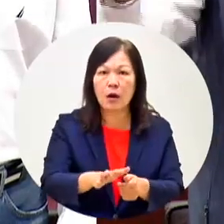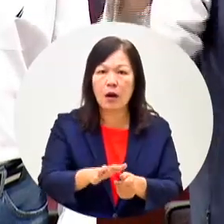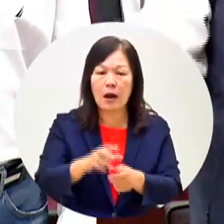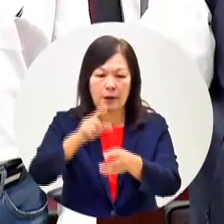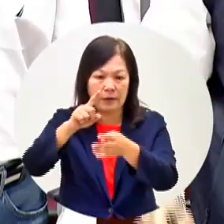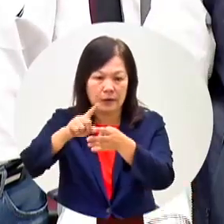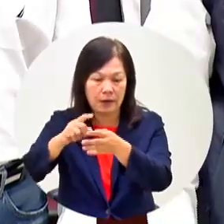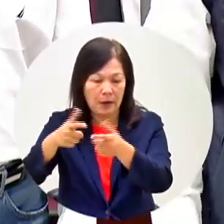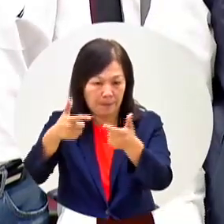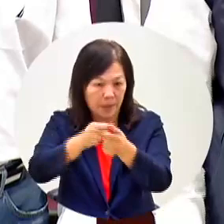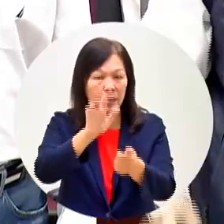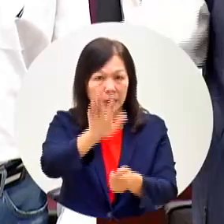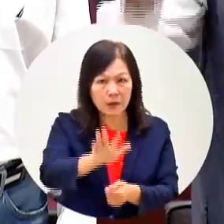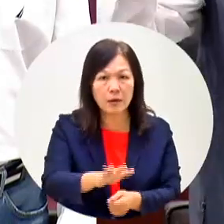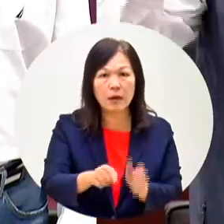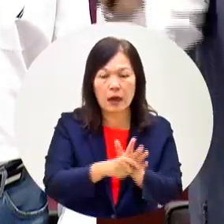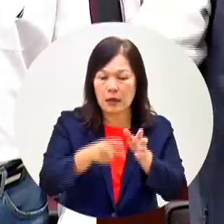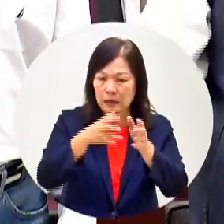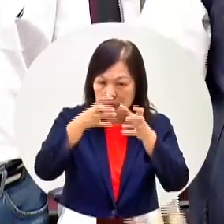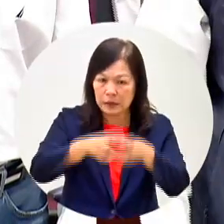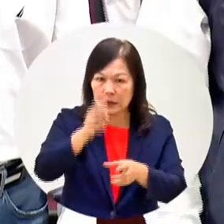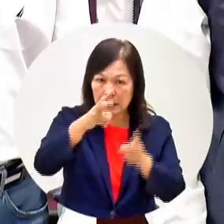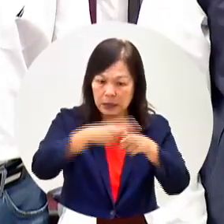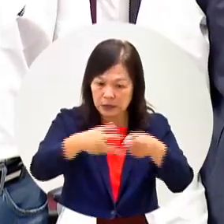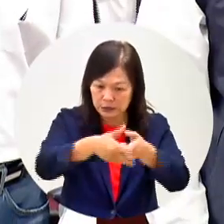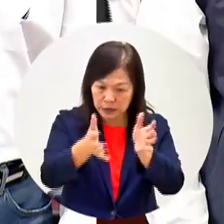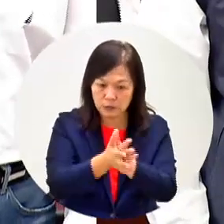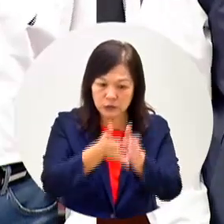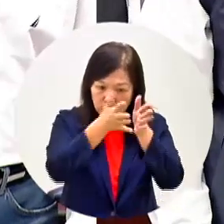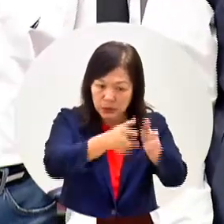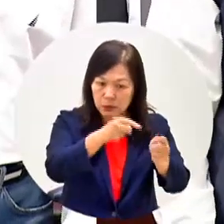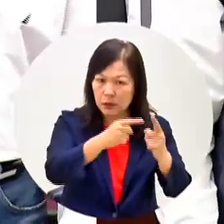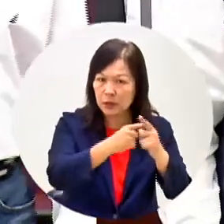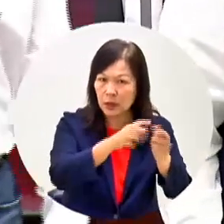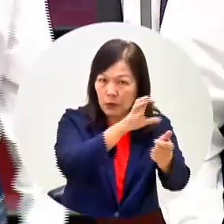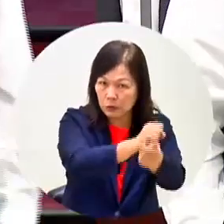专案小组在抓这个通缉犯，我一定使命必达。